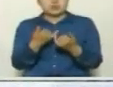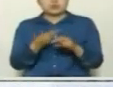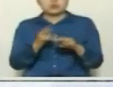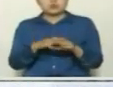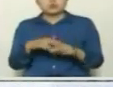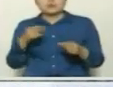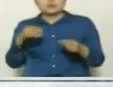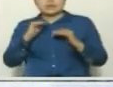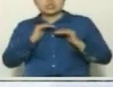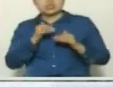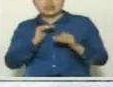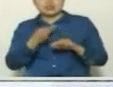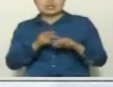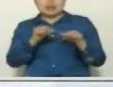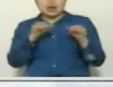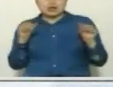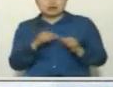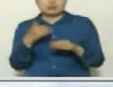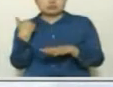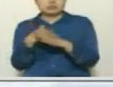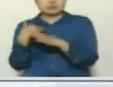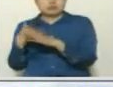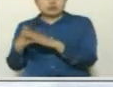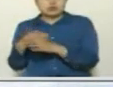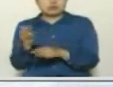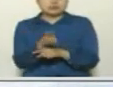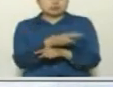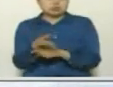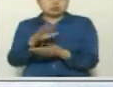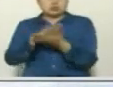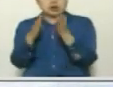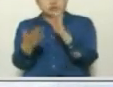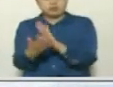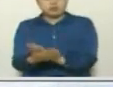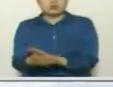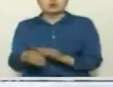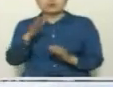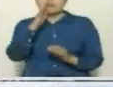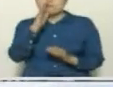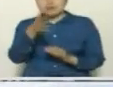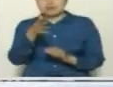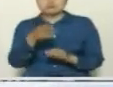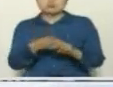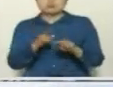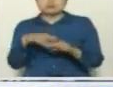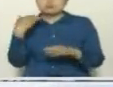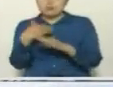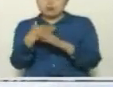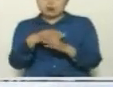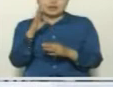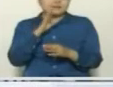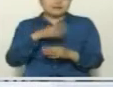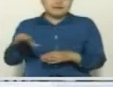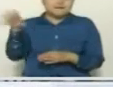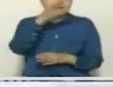В 2022 году договор на содержание и полив подписан на 5 лет, а не на 1 год, как было ранее. Как проинформировали